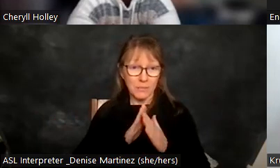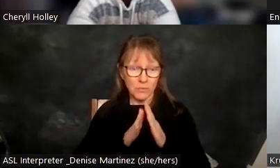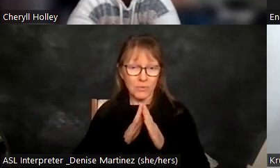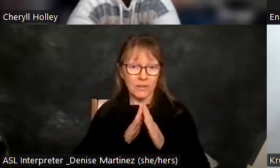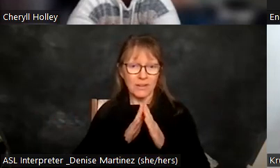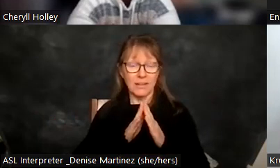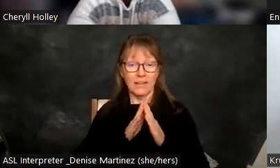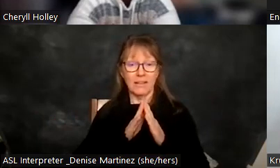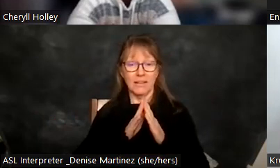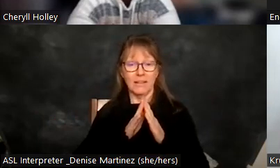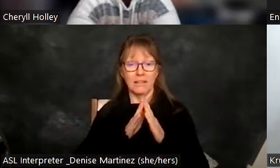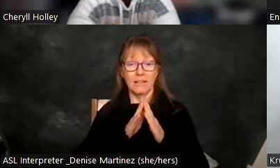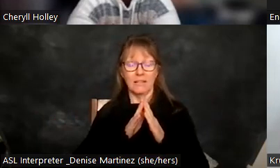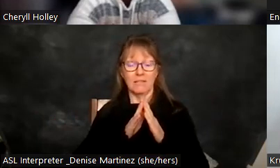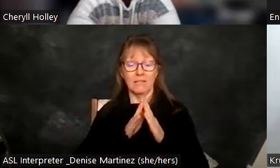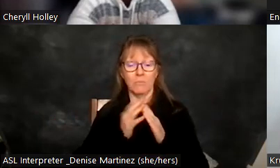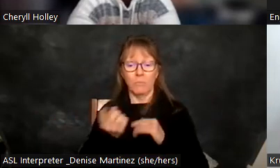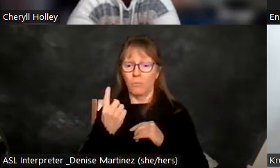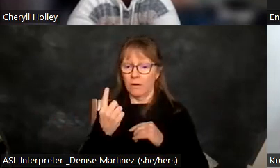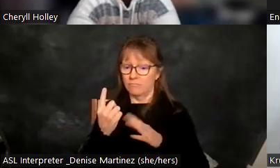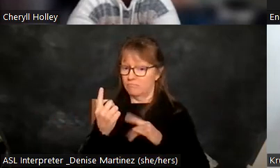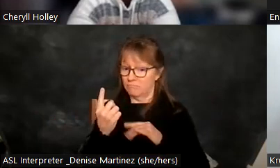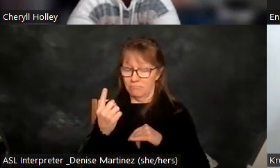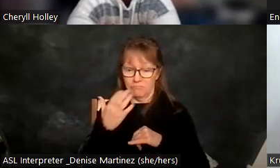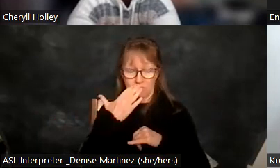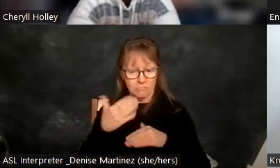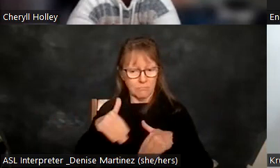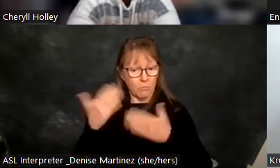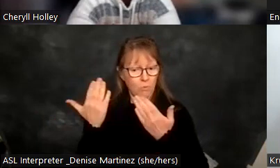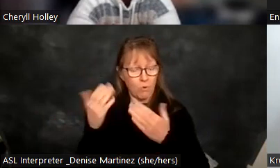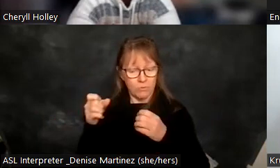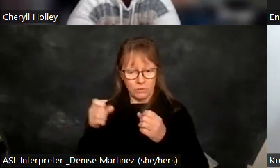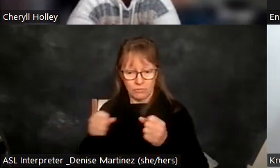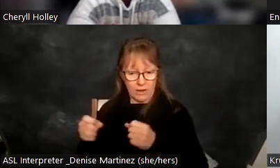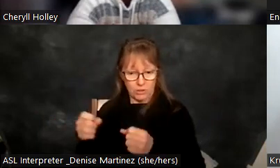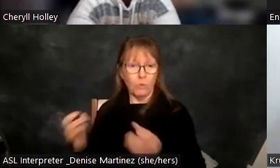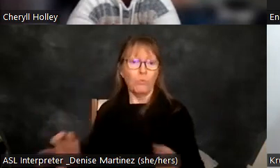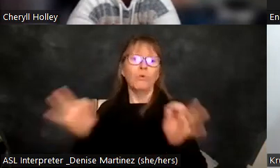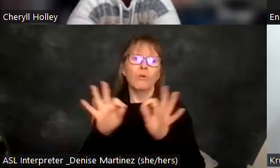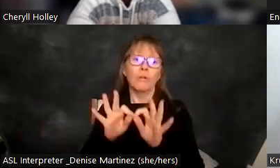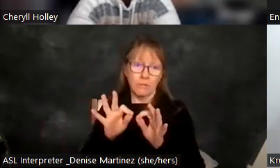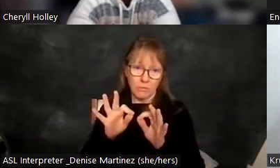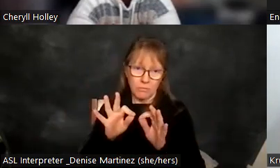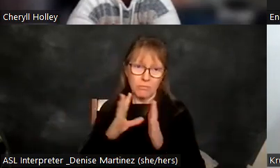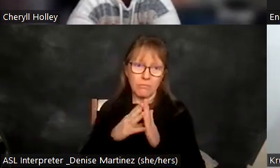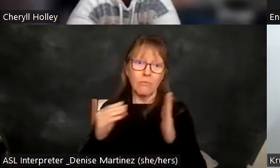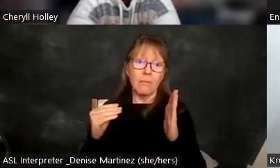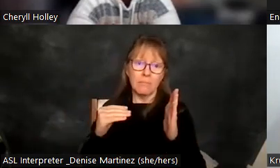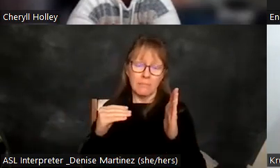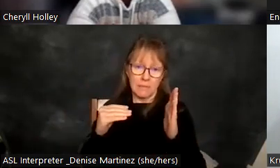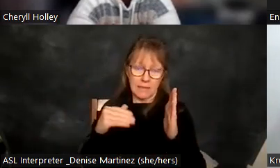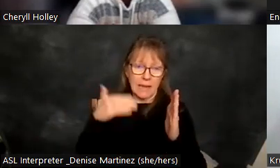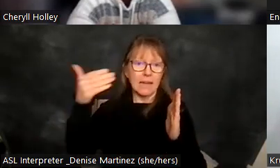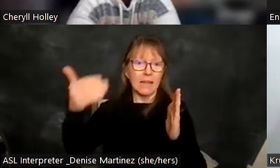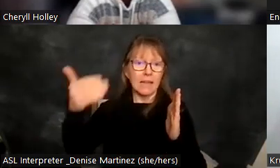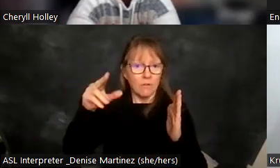was pour concernant good in the engagement strategy that's de la communauté um, et for the MIPA pour